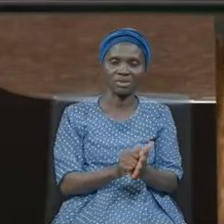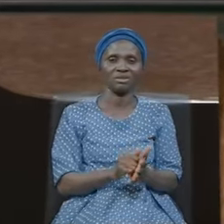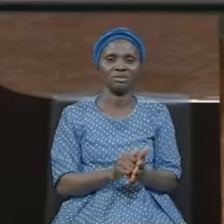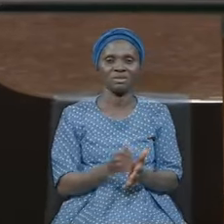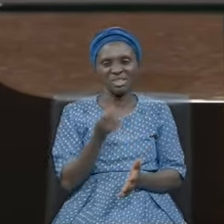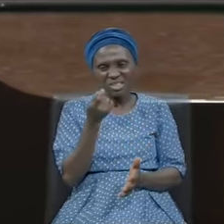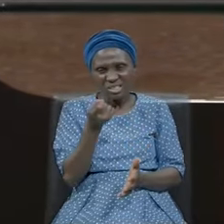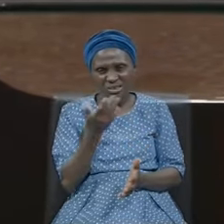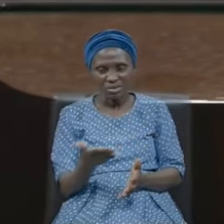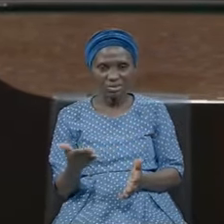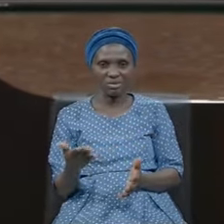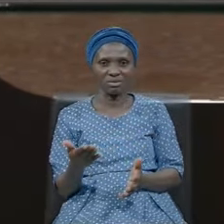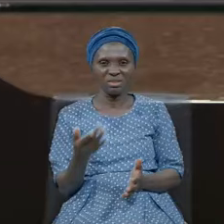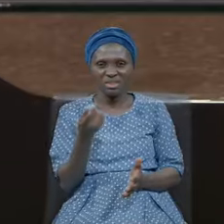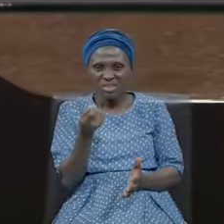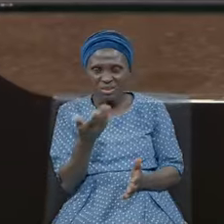moindre touche,